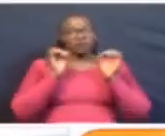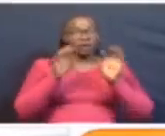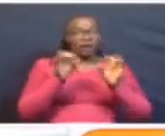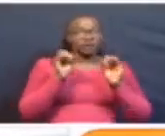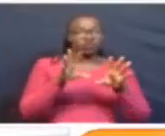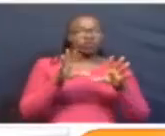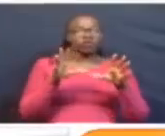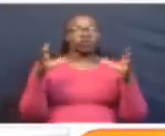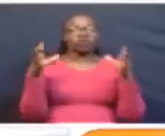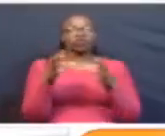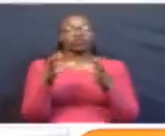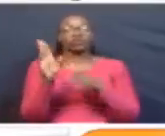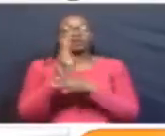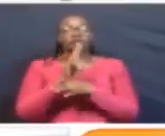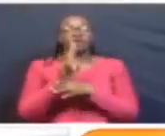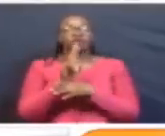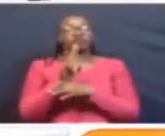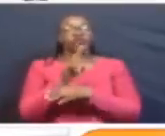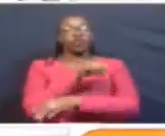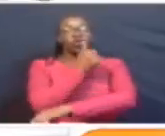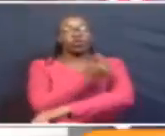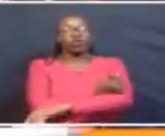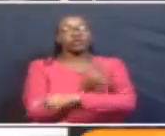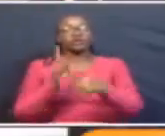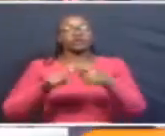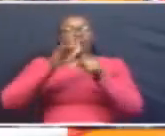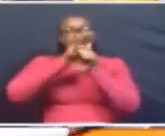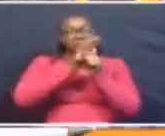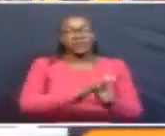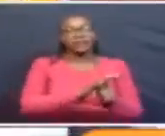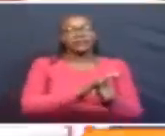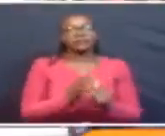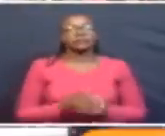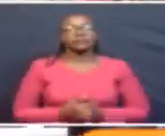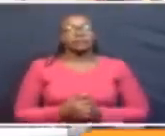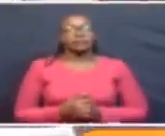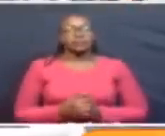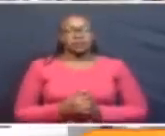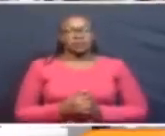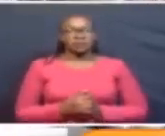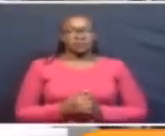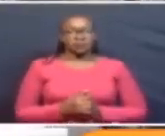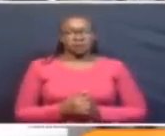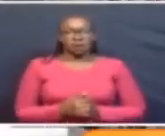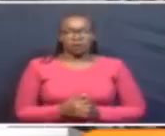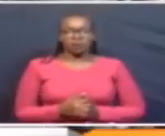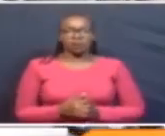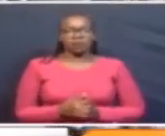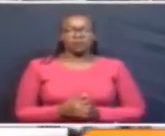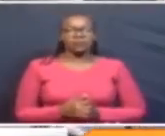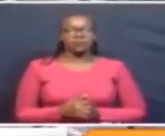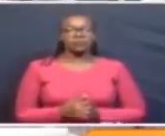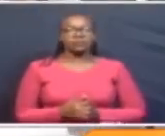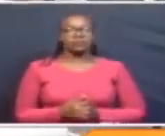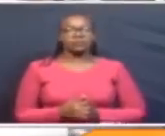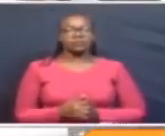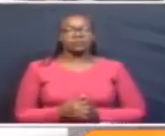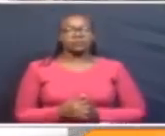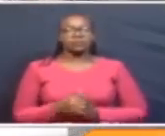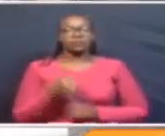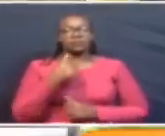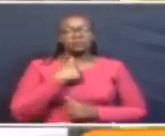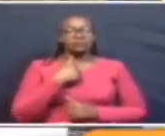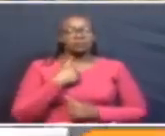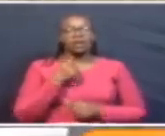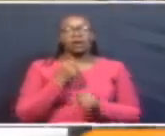kaunti wanatumia marufuku hiyo kuwahangaisha. Wamechukua pikipiki yangu wameniangusha, na mimi kama demu natafutia watoto, niko na familia, wanataka